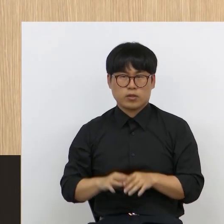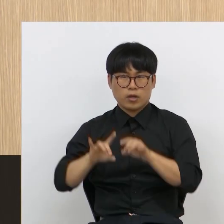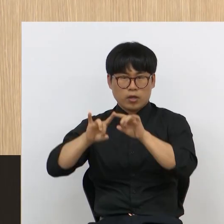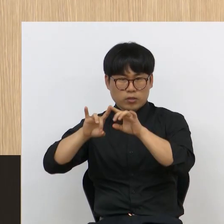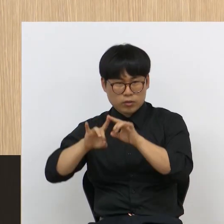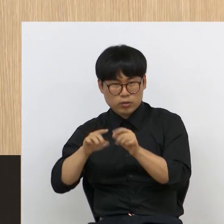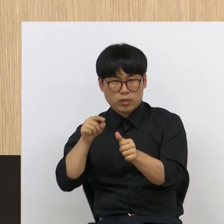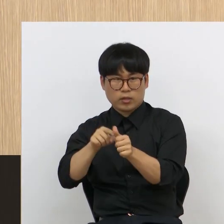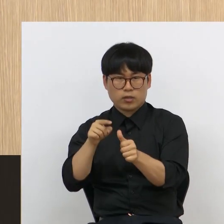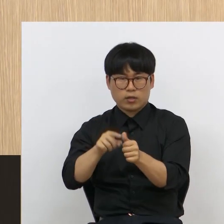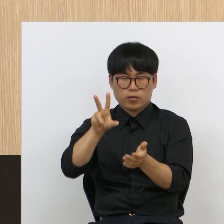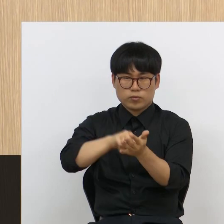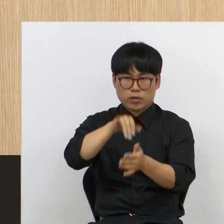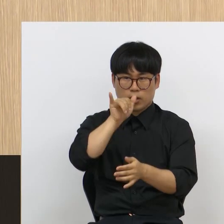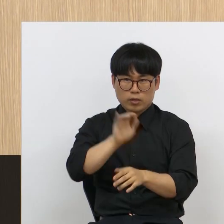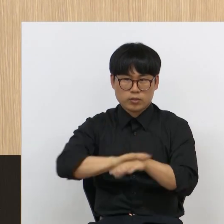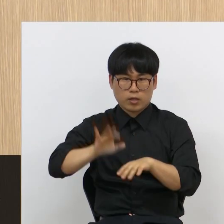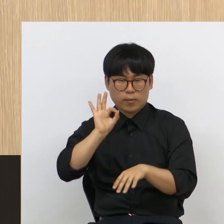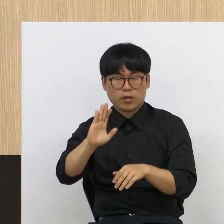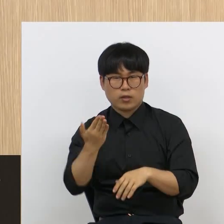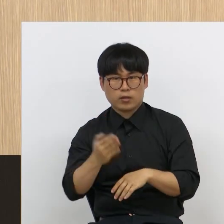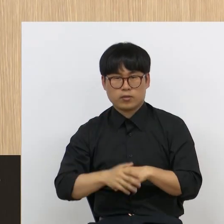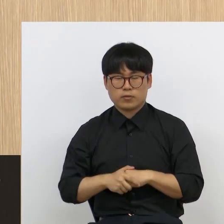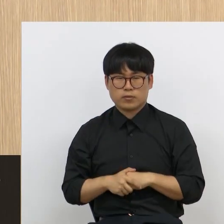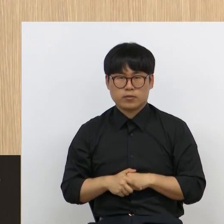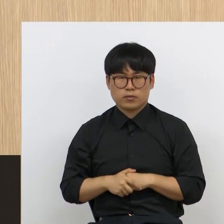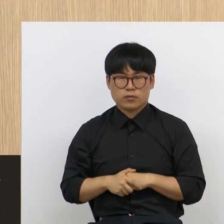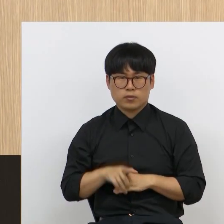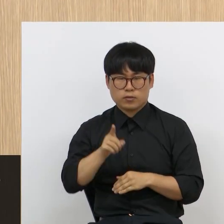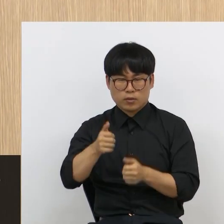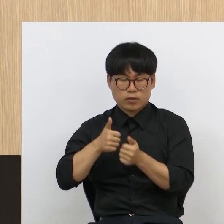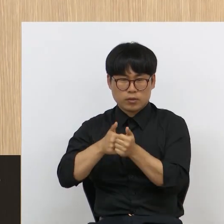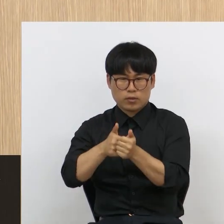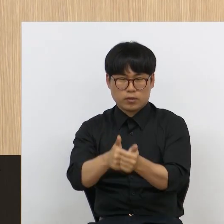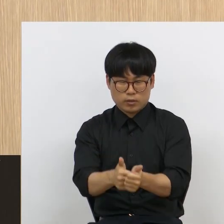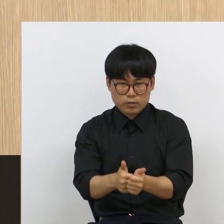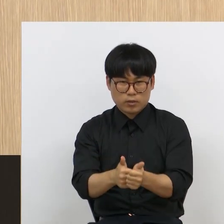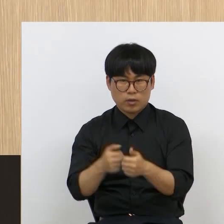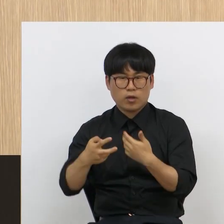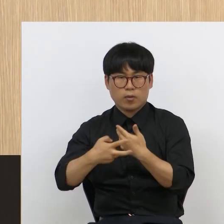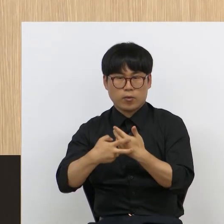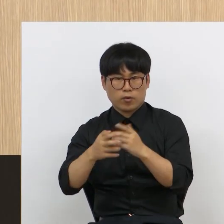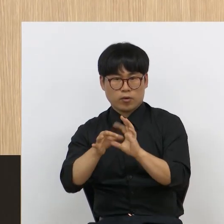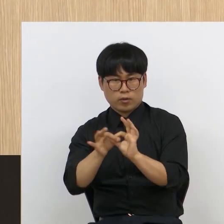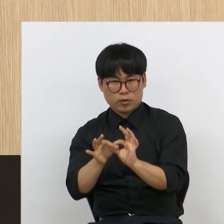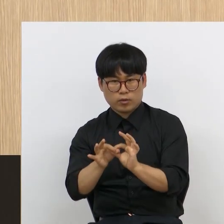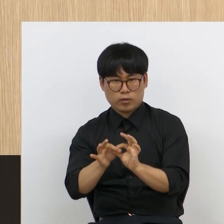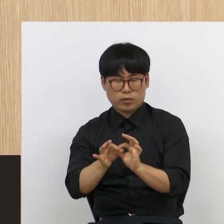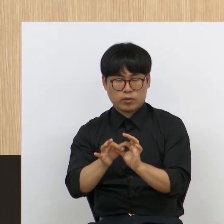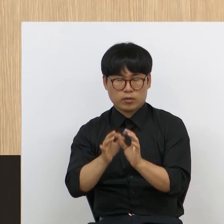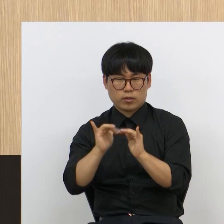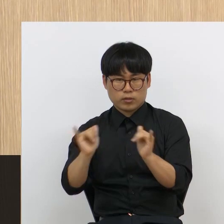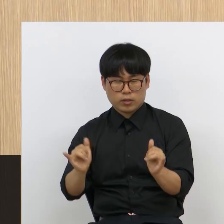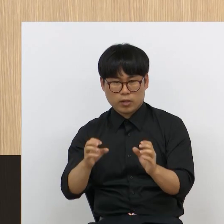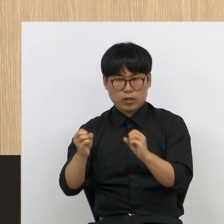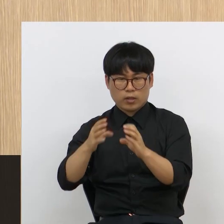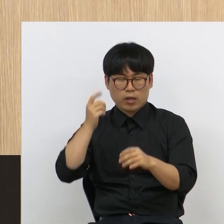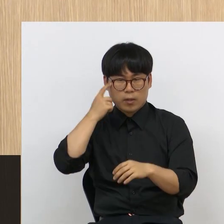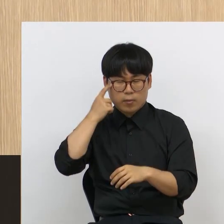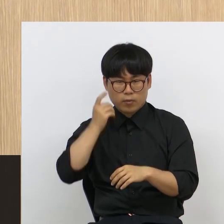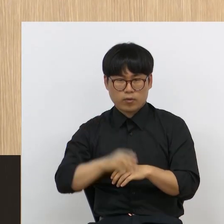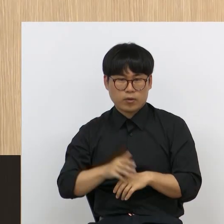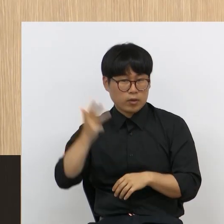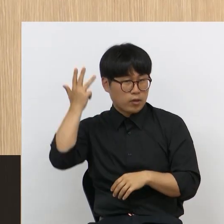그런 것들에 대한 부분을 잘 봐야 됩니다. 그래서 거기에 따라서 의료진하고 잘 상담해보고 만일